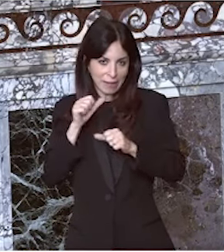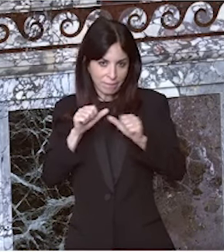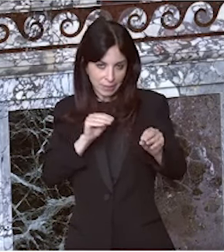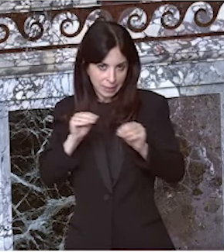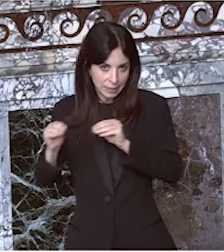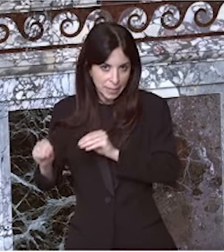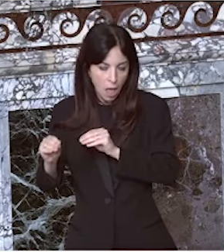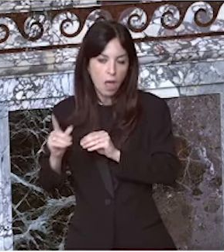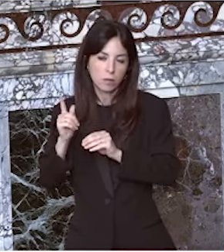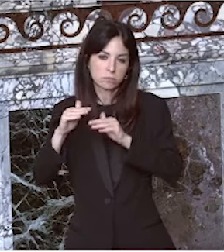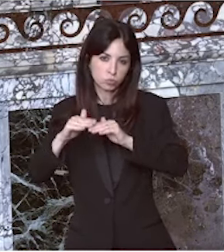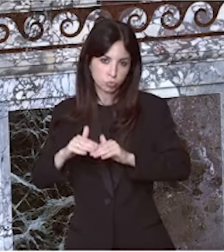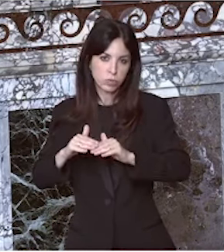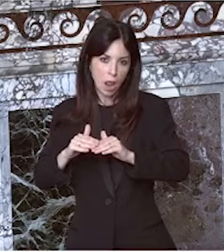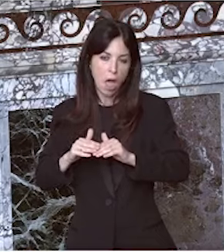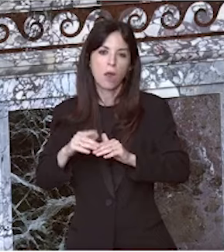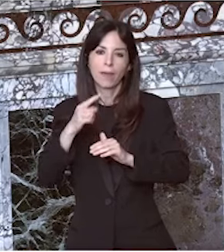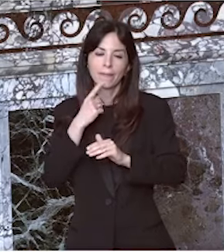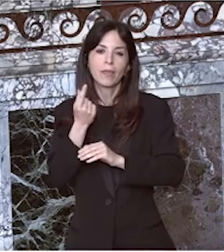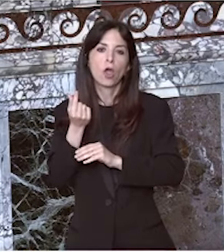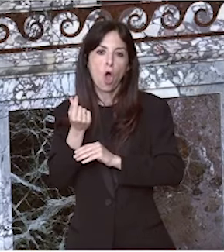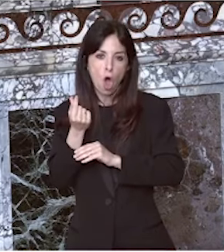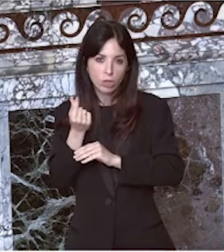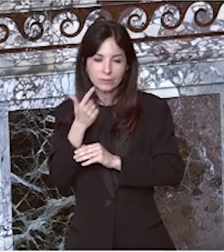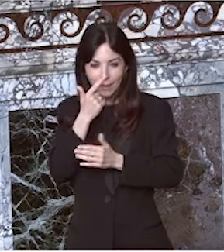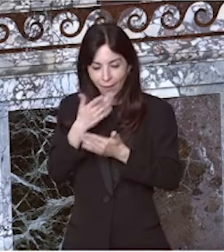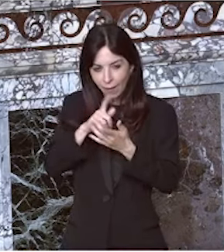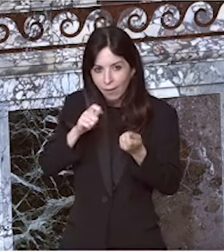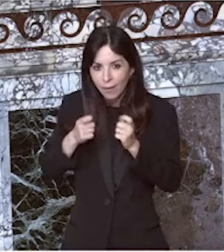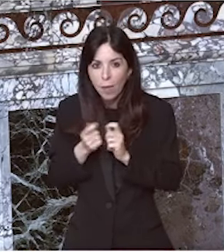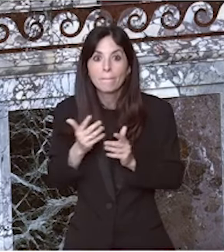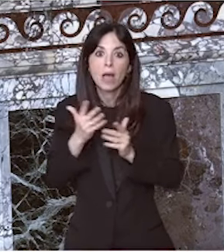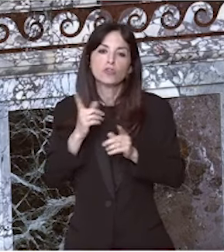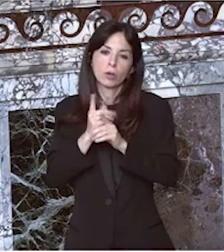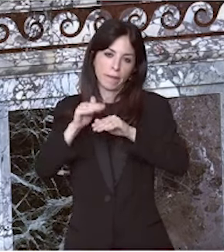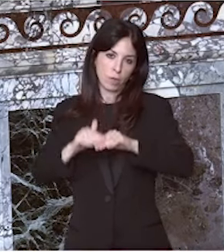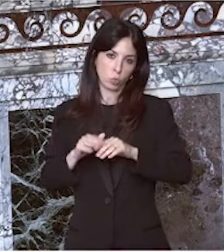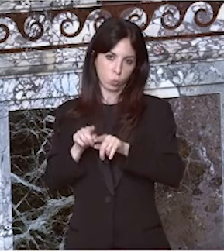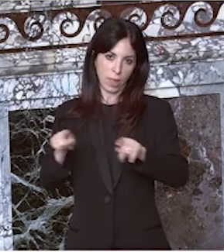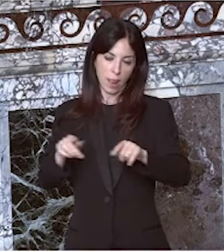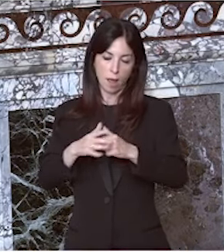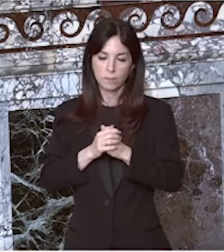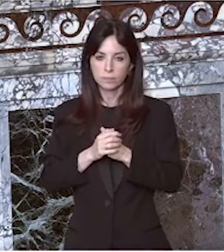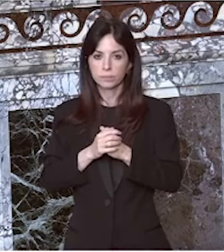quanti subiranno i costi di adattamento maggiori.